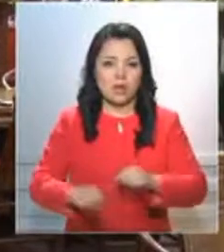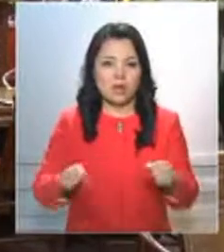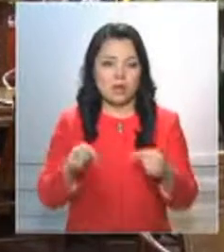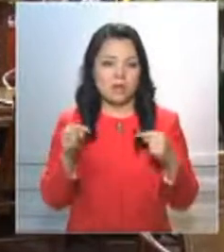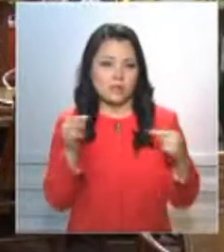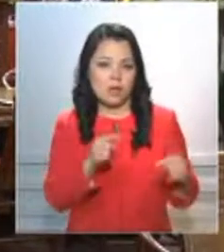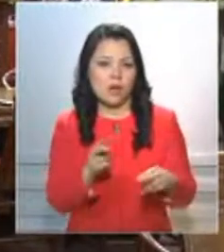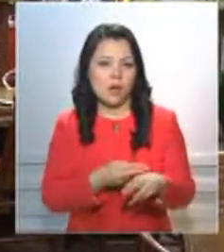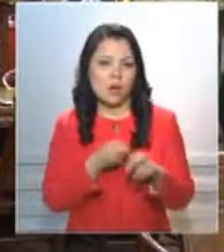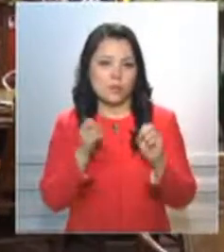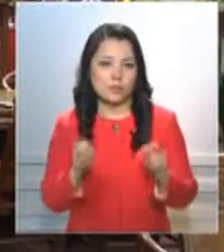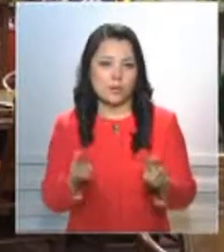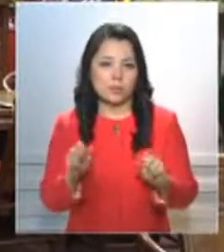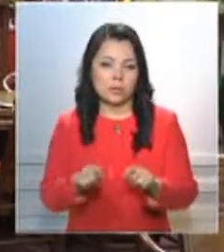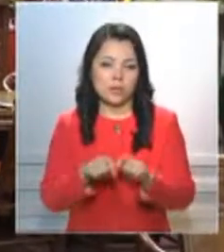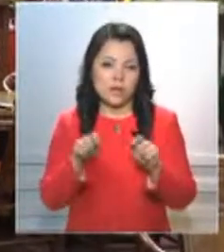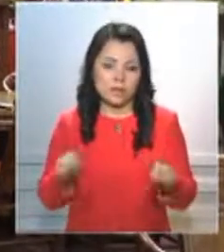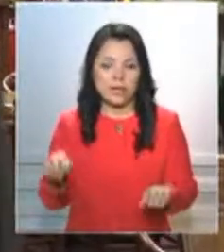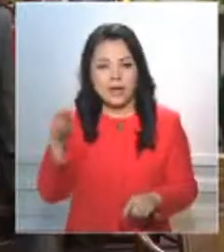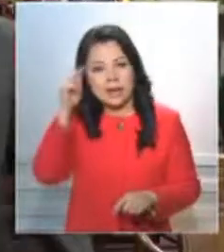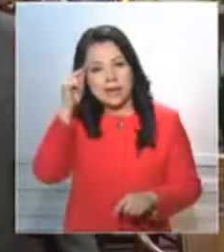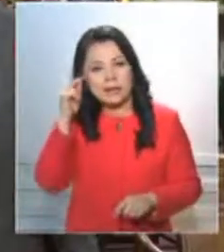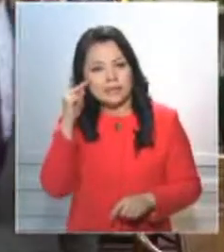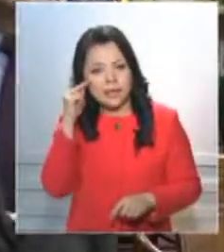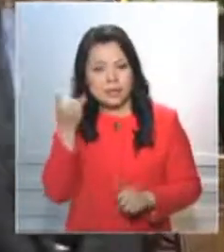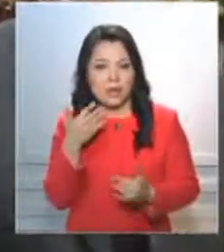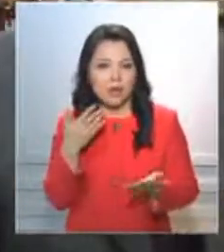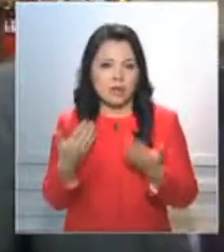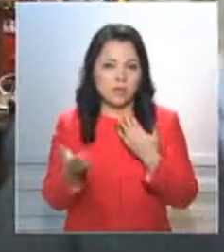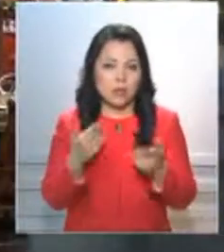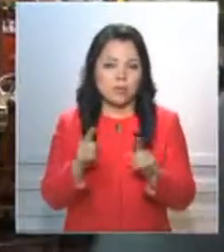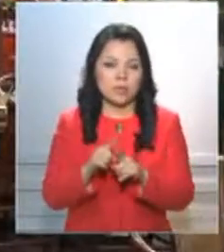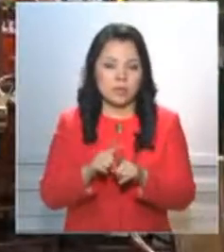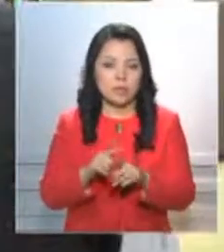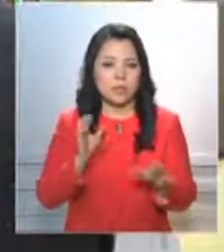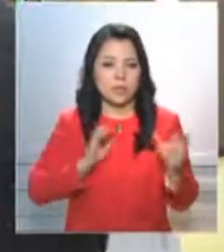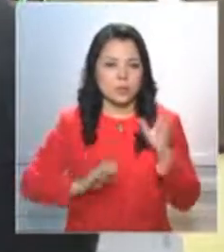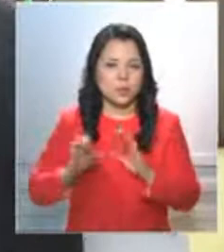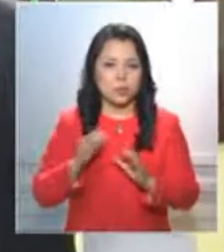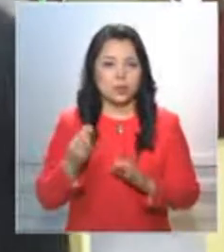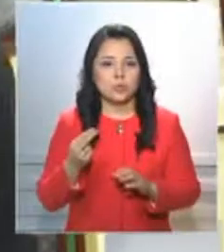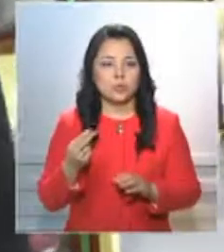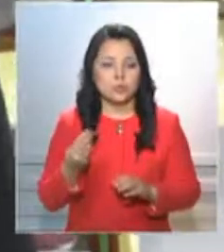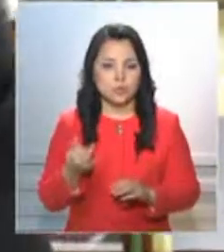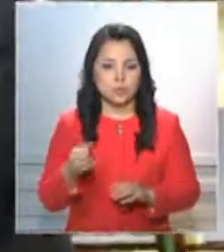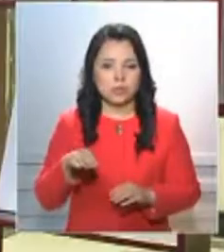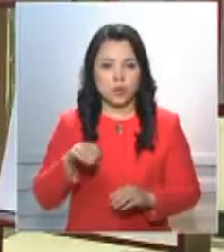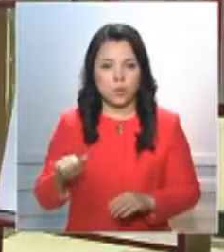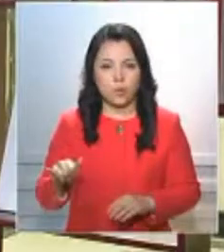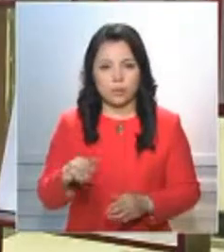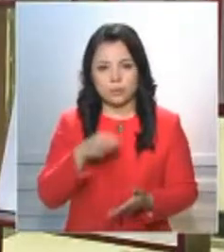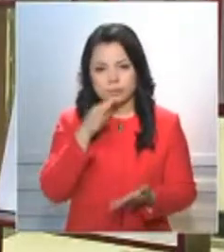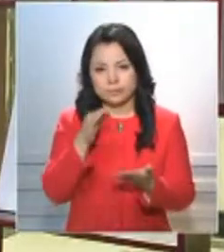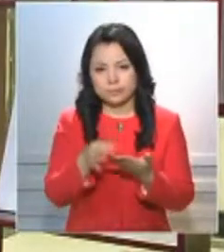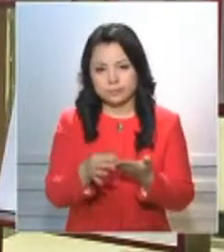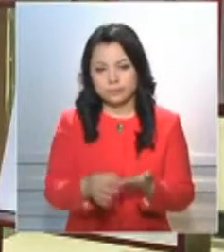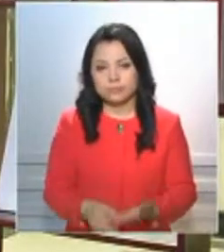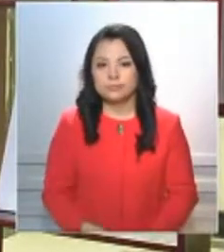дейді. Қытайдың қазіргі заманғы халықаралық қатынастар институтының аға зерттеушісі Чу Тау.